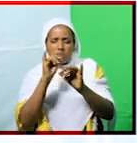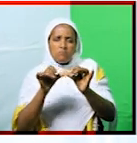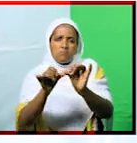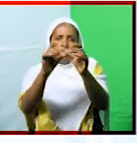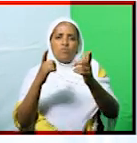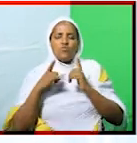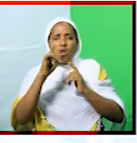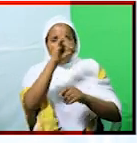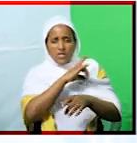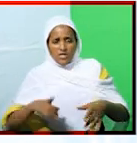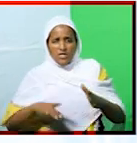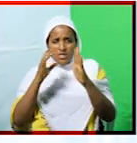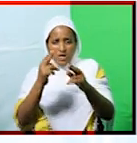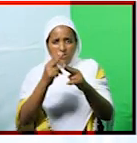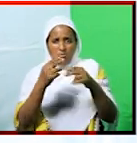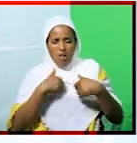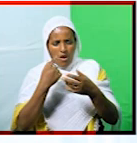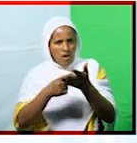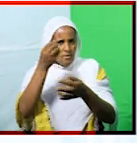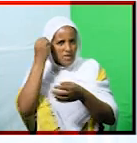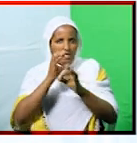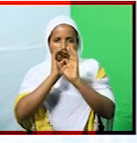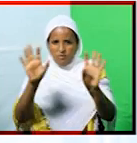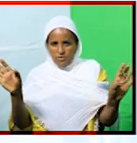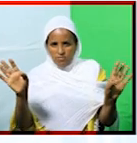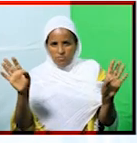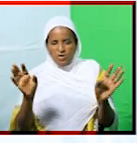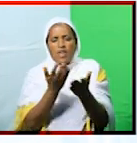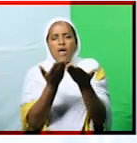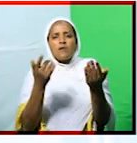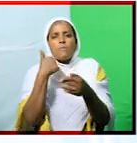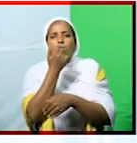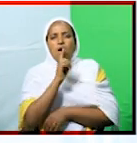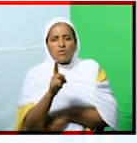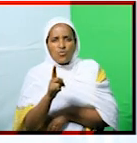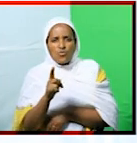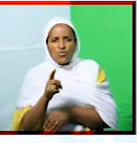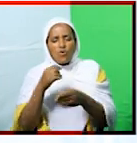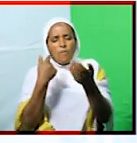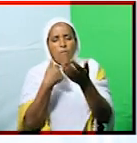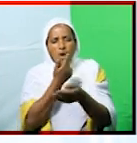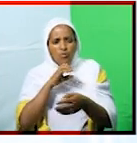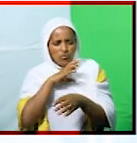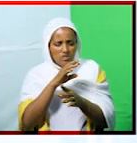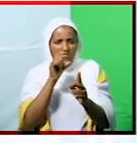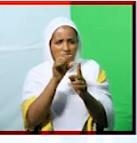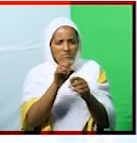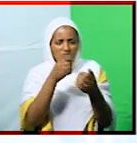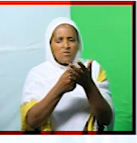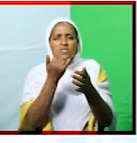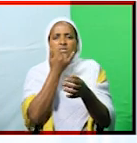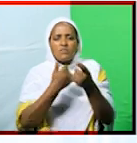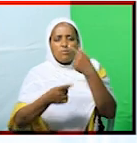አንድ ክርስቲያንም ክርስቲያን ነኝ ካለ ይሄን ሊዘነጋ አይገባው። ታዲያ ማን ነው ክርዳዱ? ማን ነው ስህተቱን